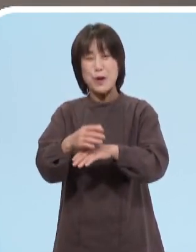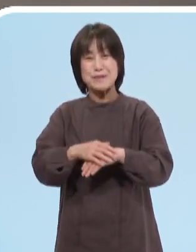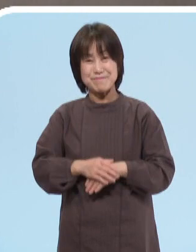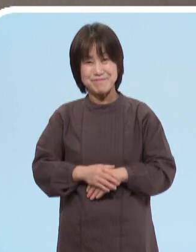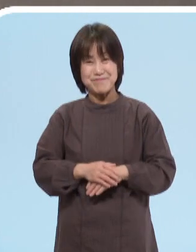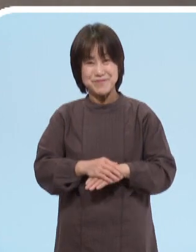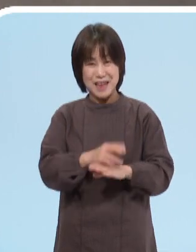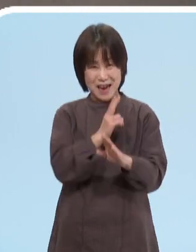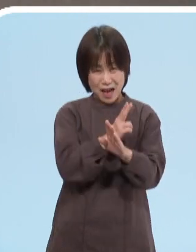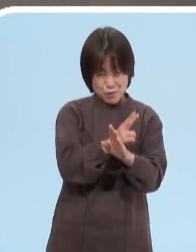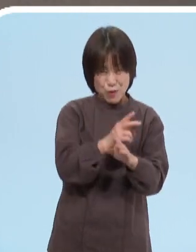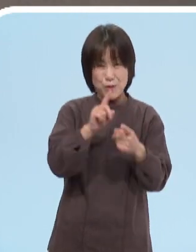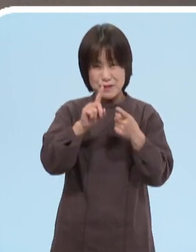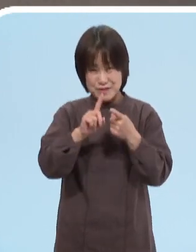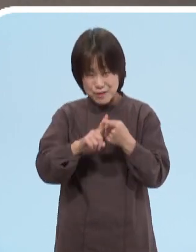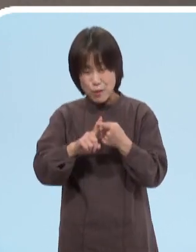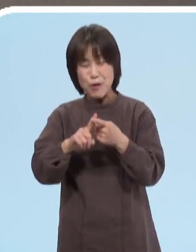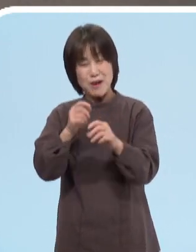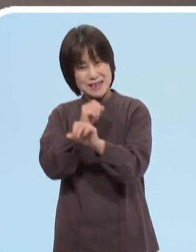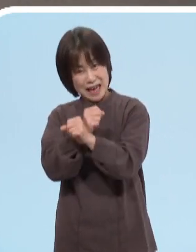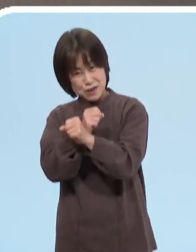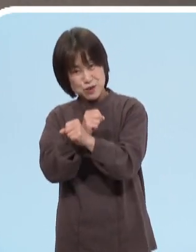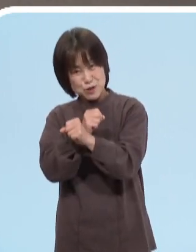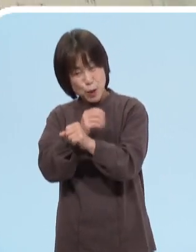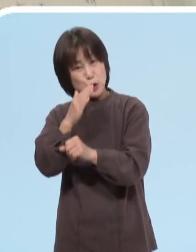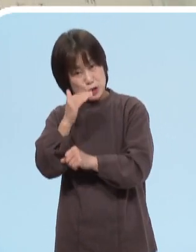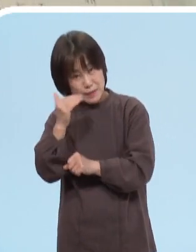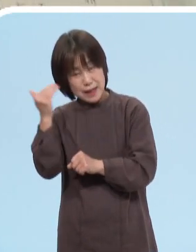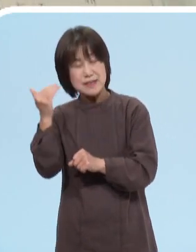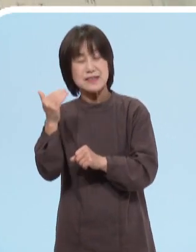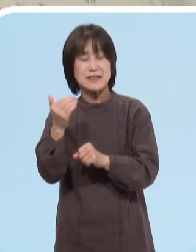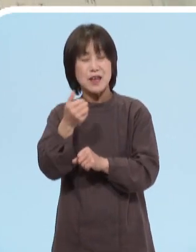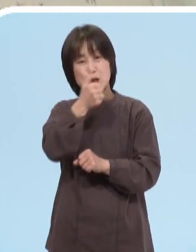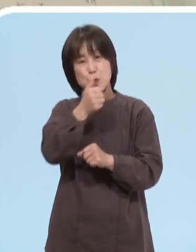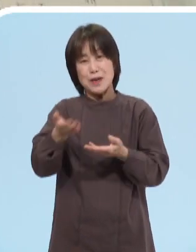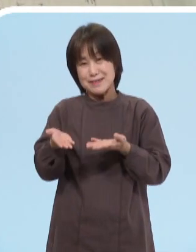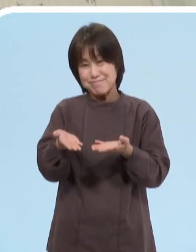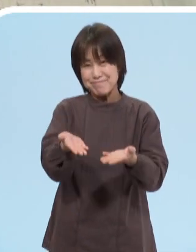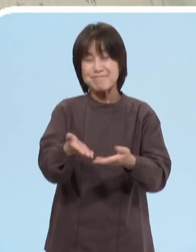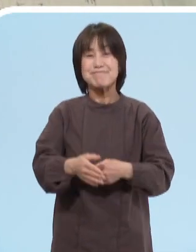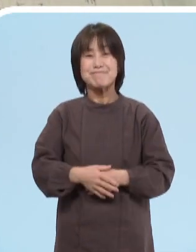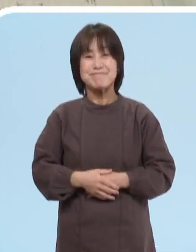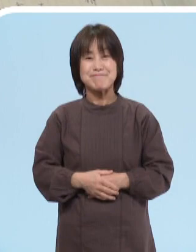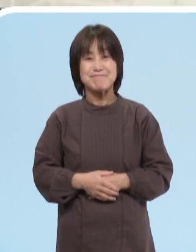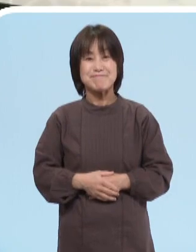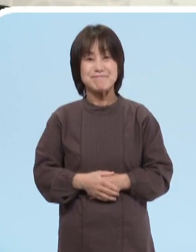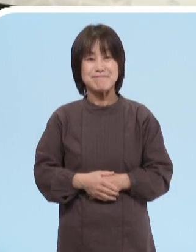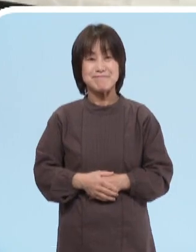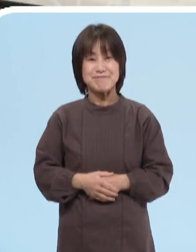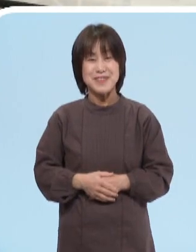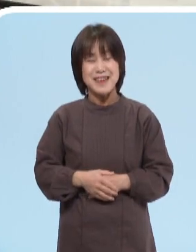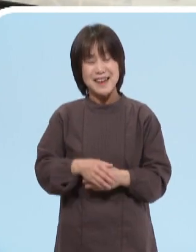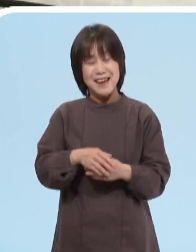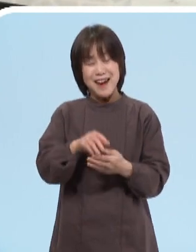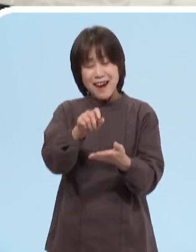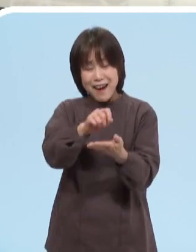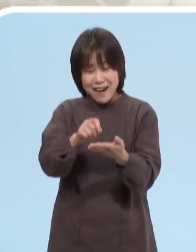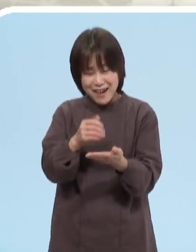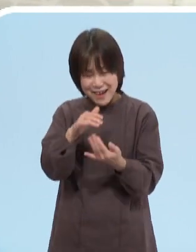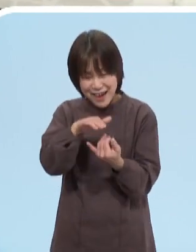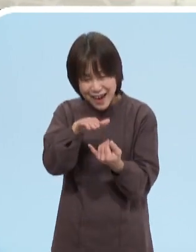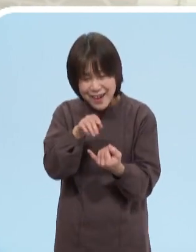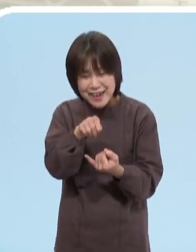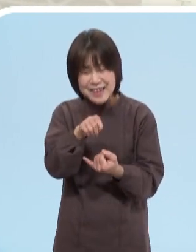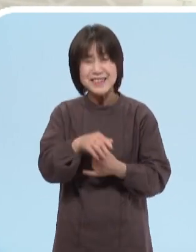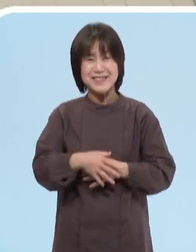者としても大きな業績を残されたということで、こちらにこう紹介させていただいています。 いや、可愛い字